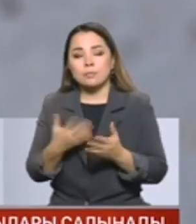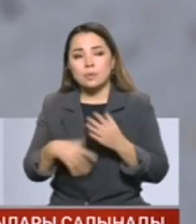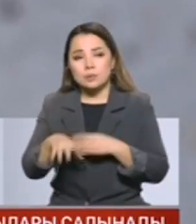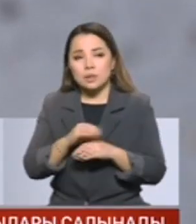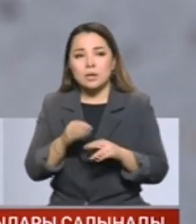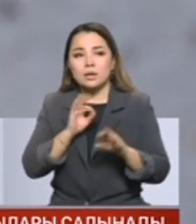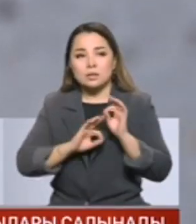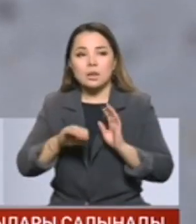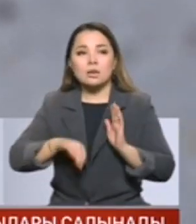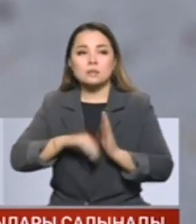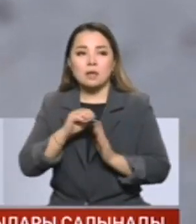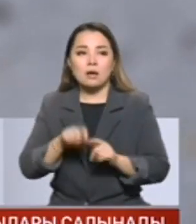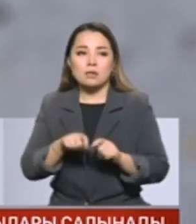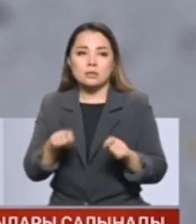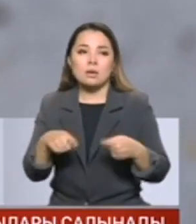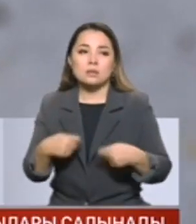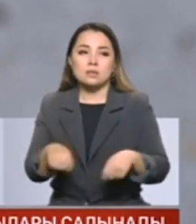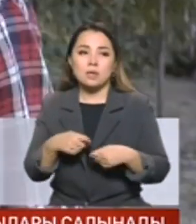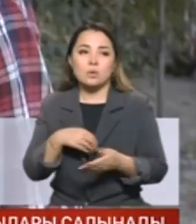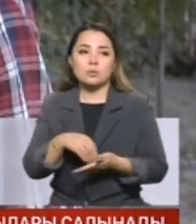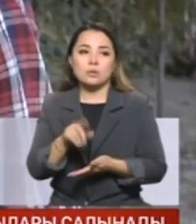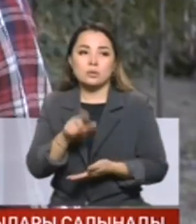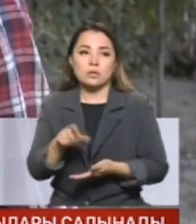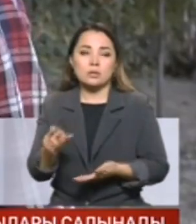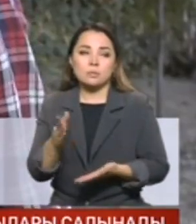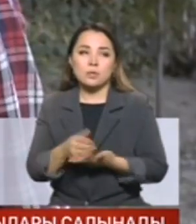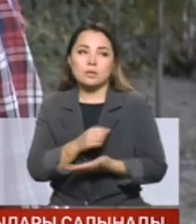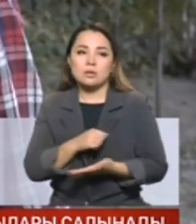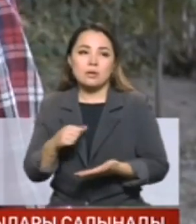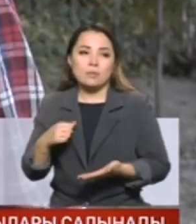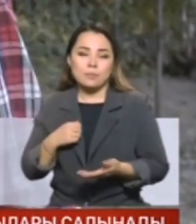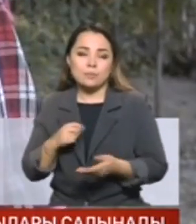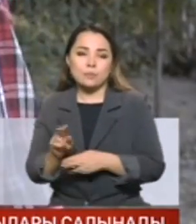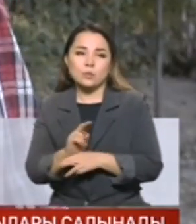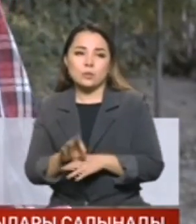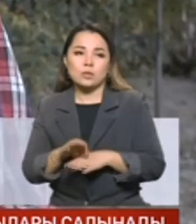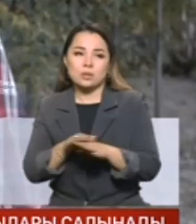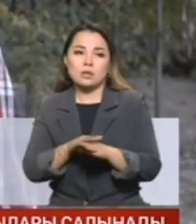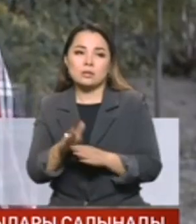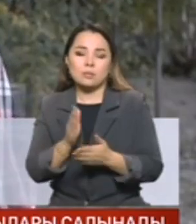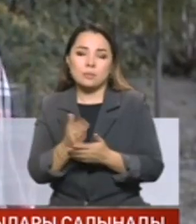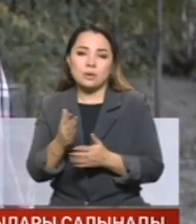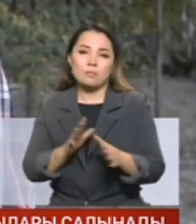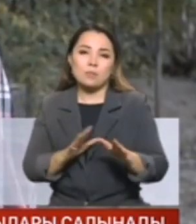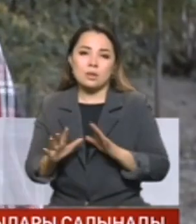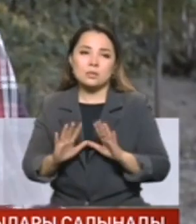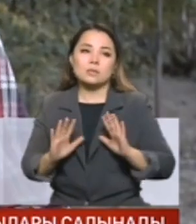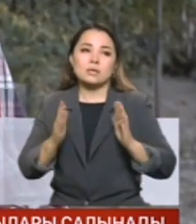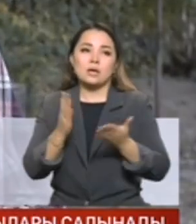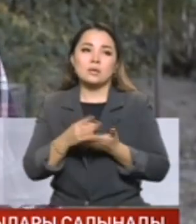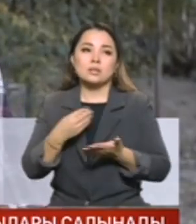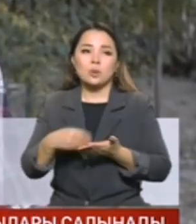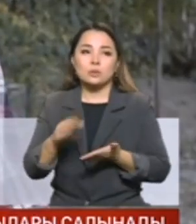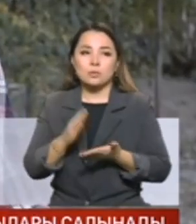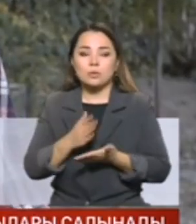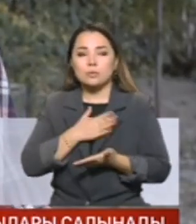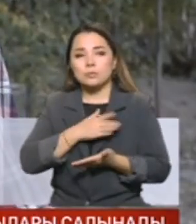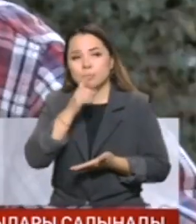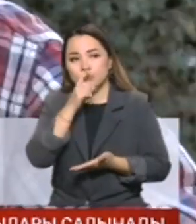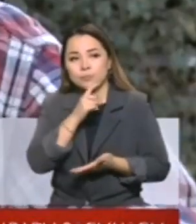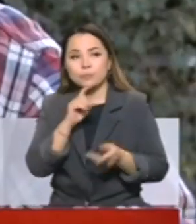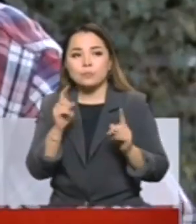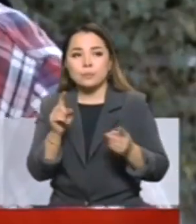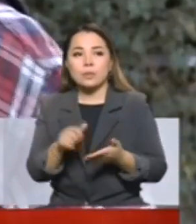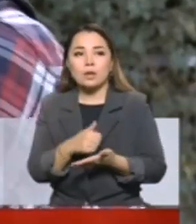бәрінде препараттар ашық сауда көздерінен алынған. Екі рет жағдай болған, сонда бәрін базардан сатып алған. Соны мен түсінбеймін